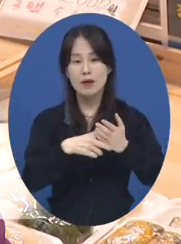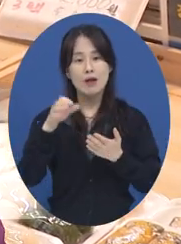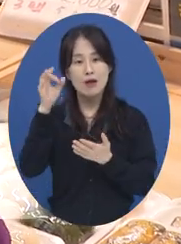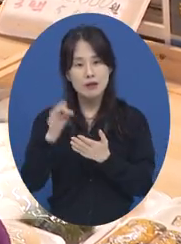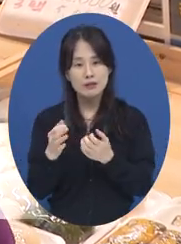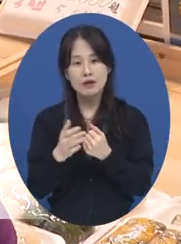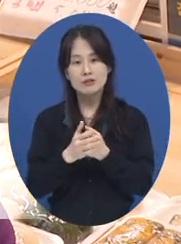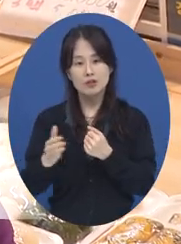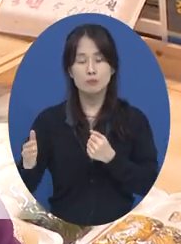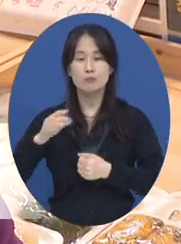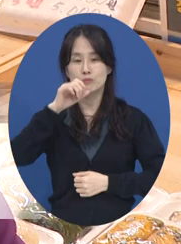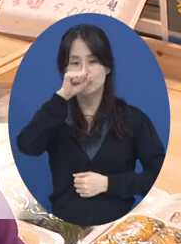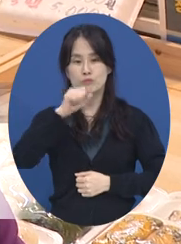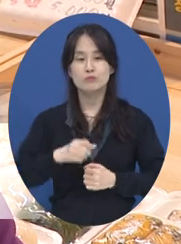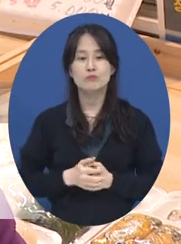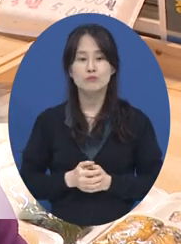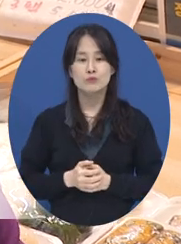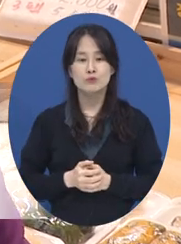저렴하게 쓰니까 좋죠, 뭐.